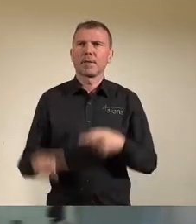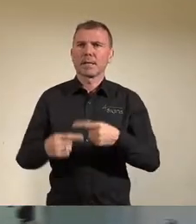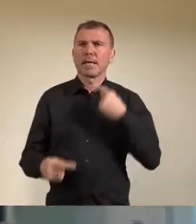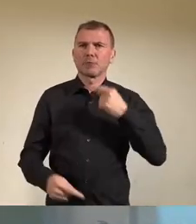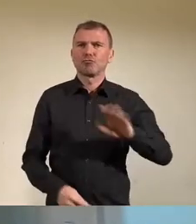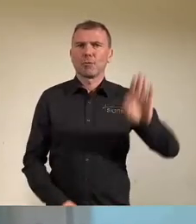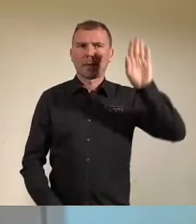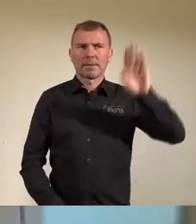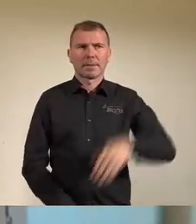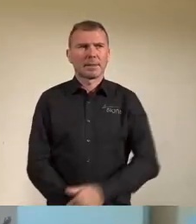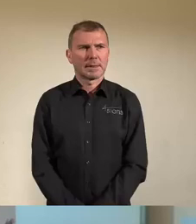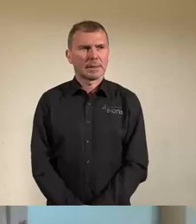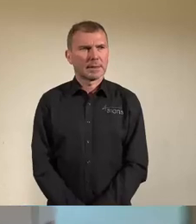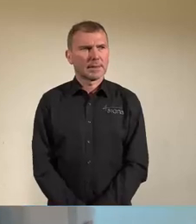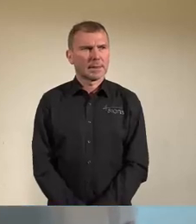Gegenstimmen?